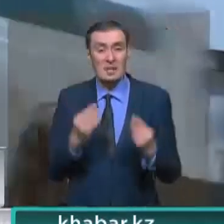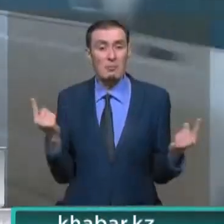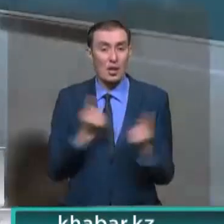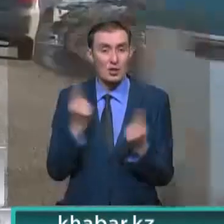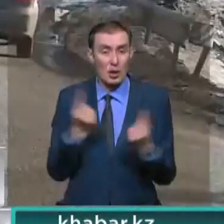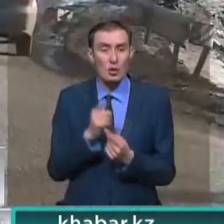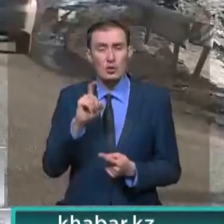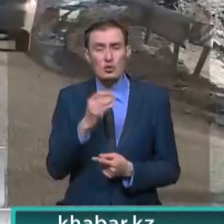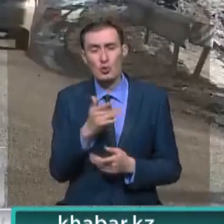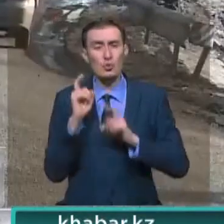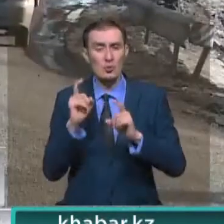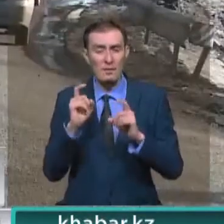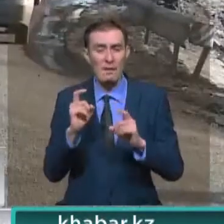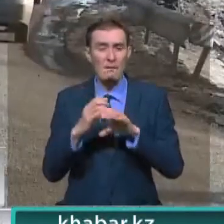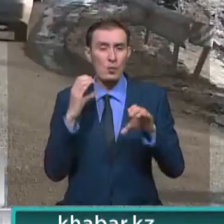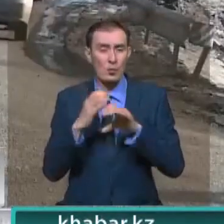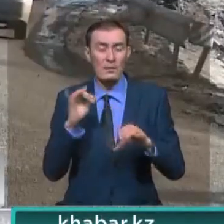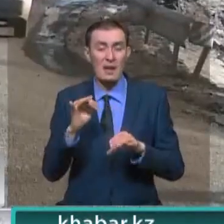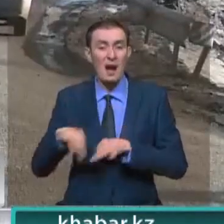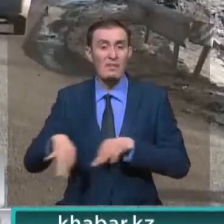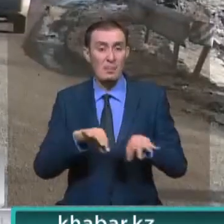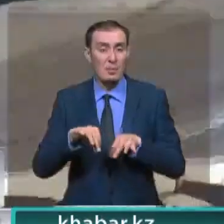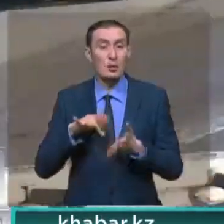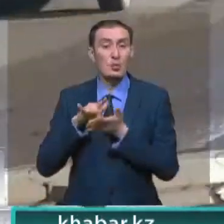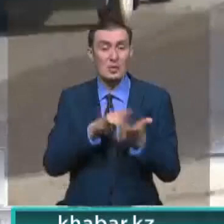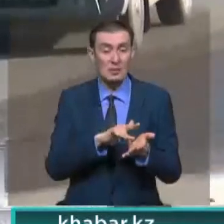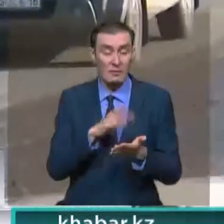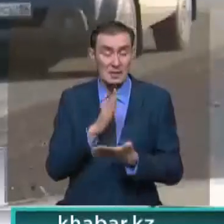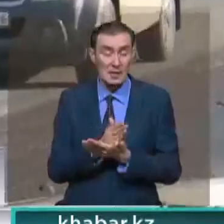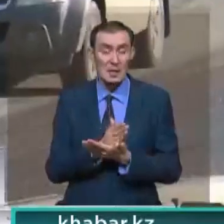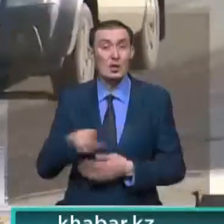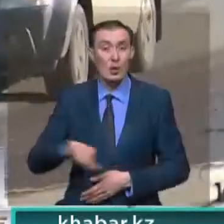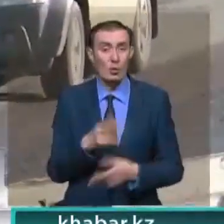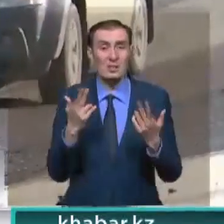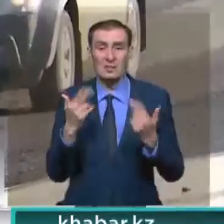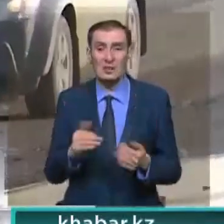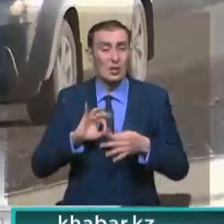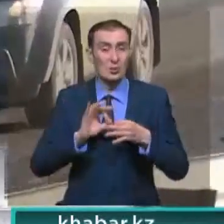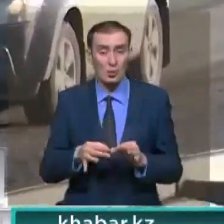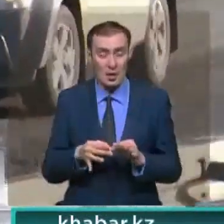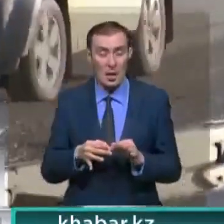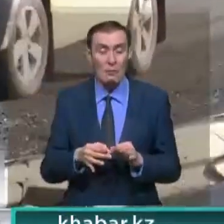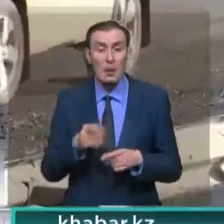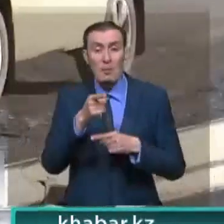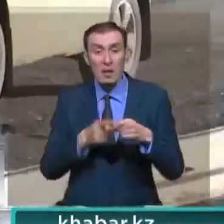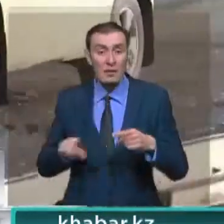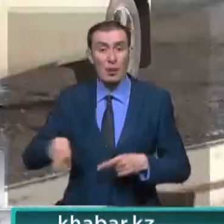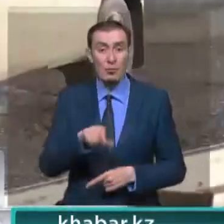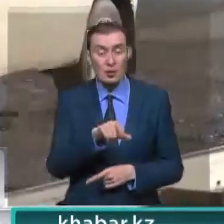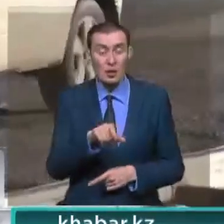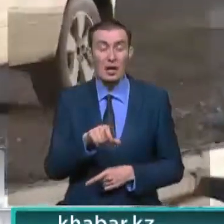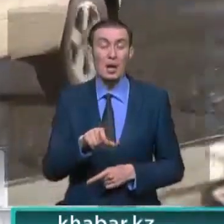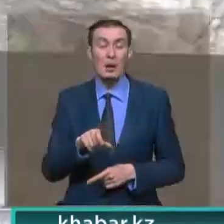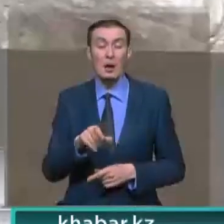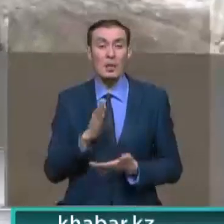проезжают сотни грузовых фургонов и автомобилей туристов. И дорога эта действительно сложная, ведь половину пути республиканской